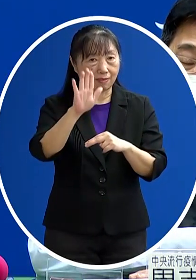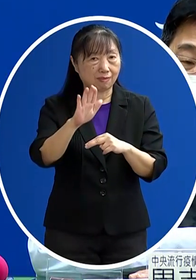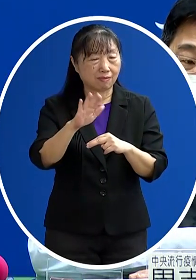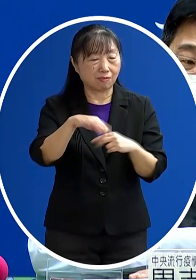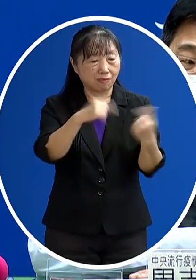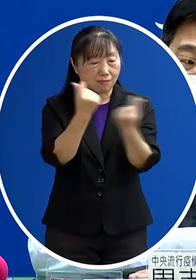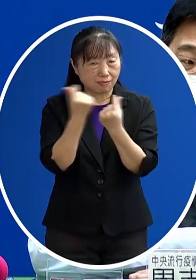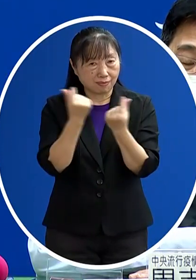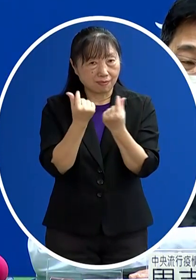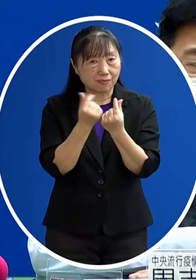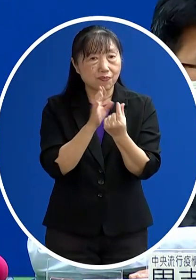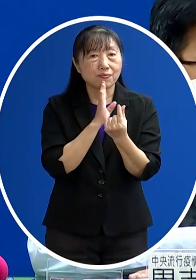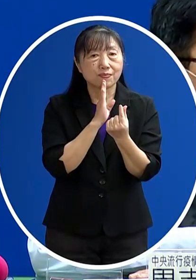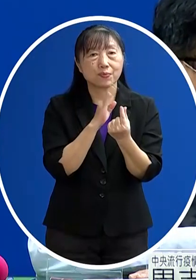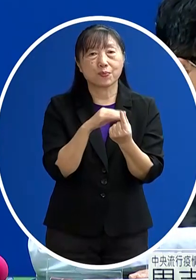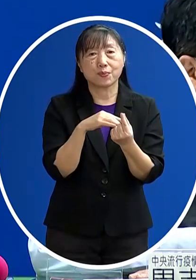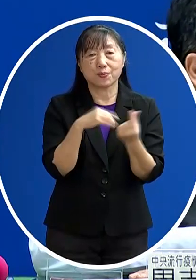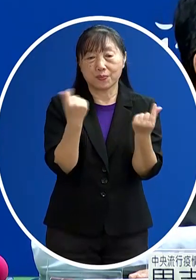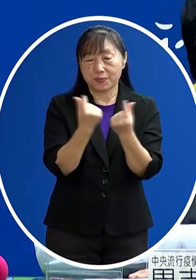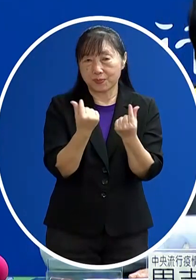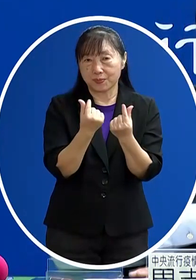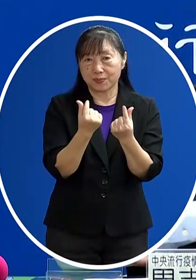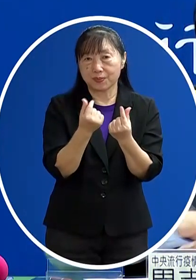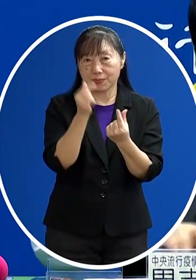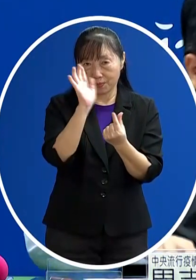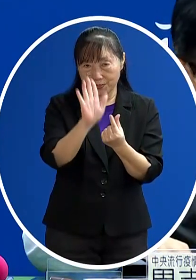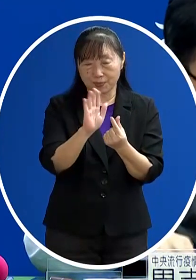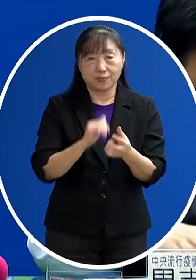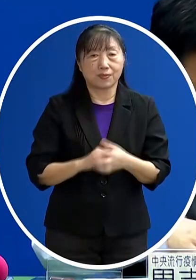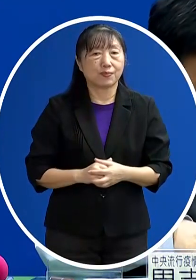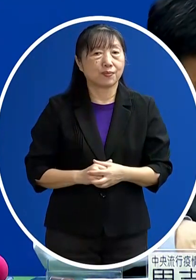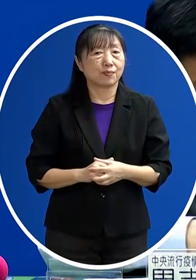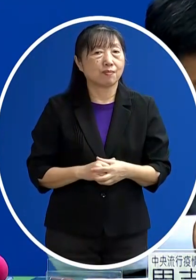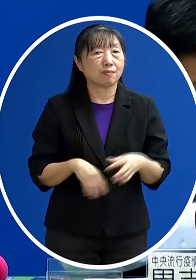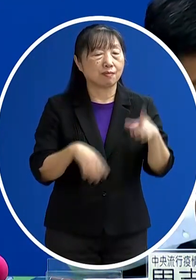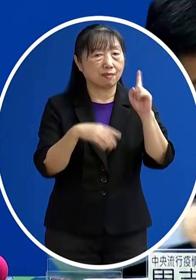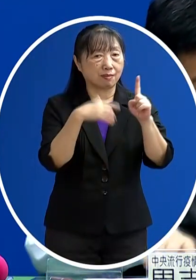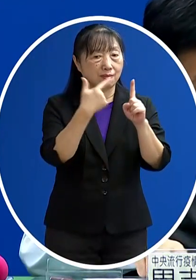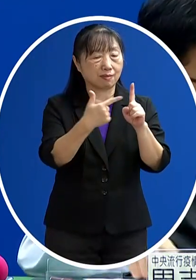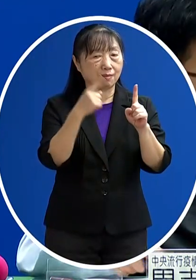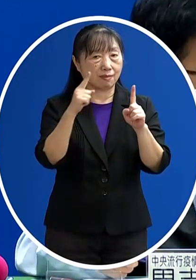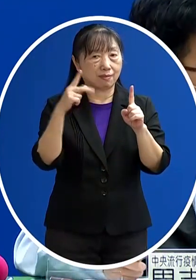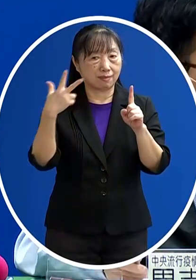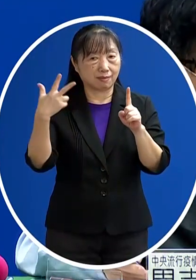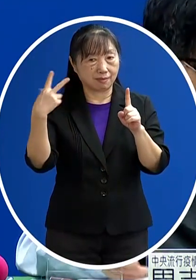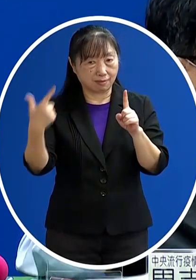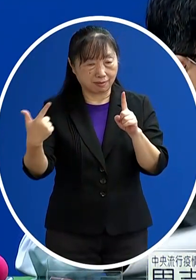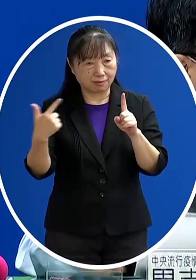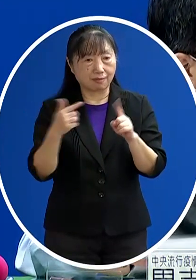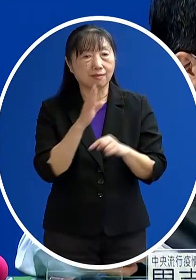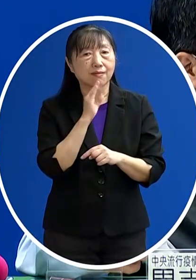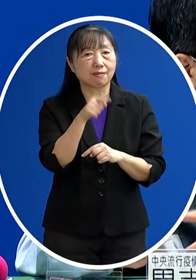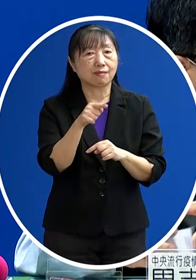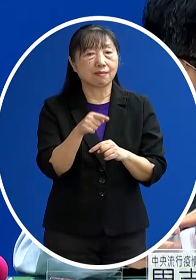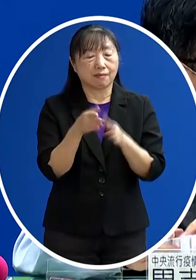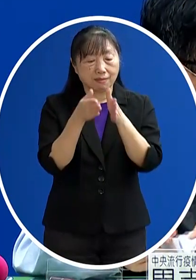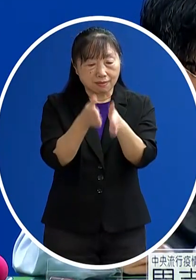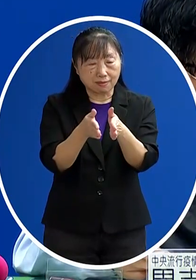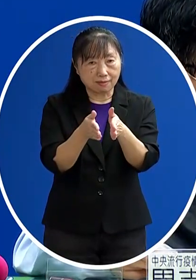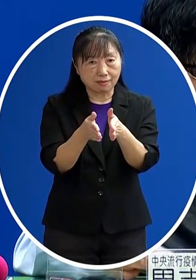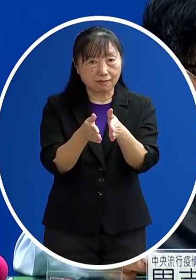度相似或我們叫要及相近的這個序列 是案16176 也是剛剛講的這個 所鎖